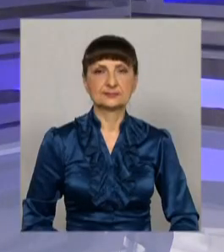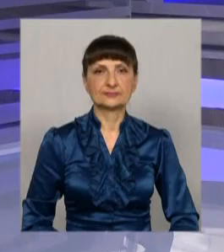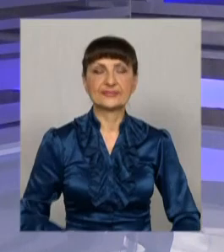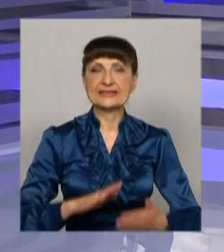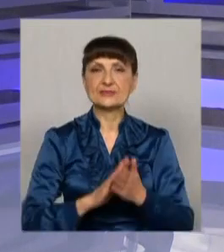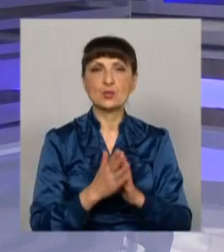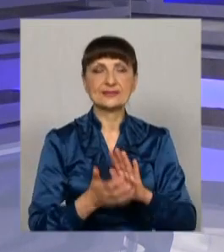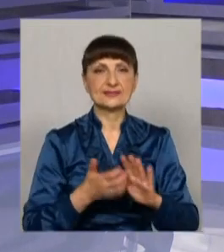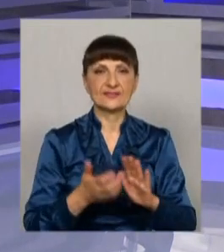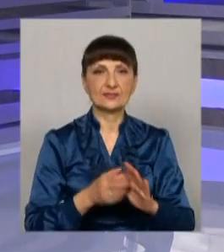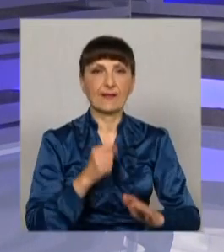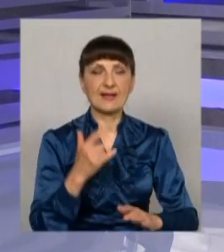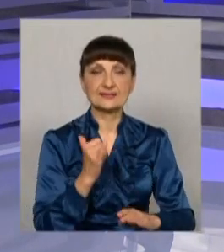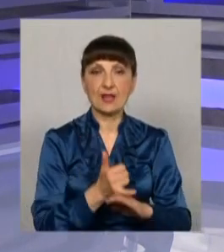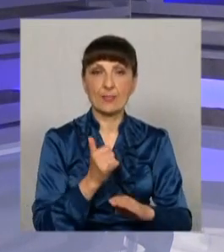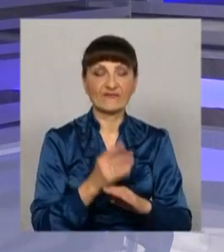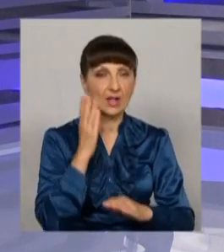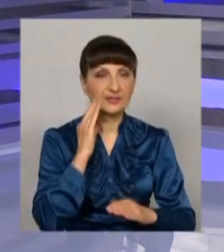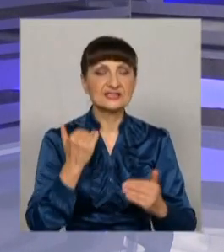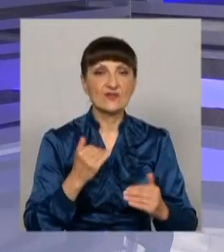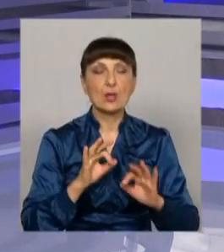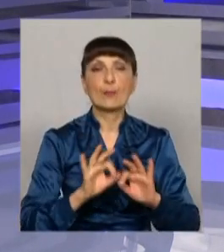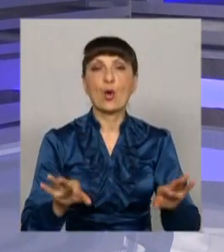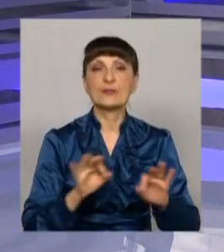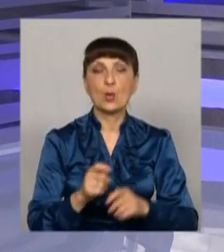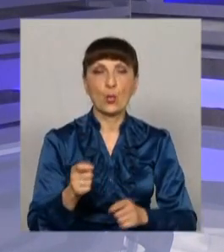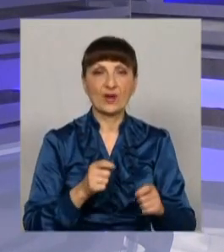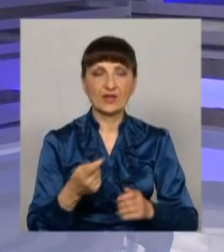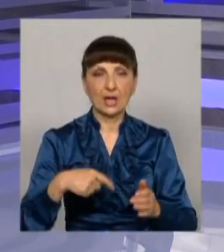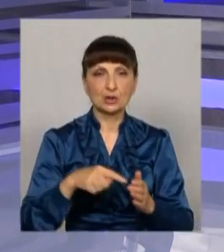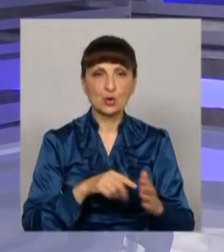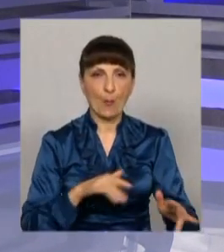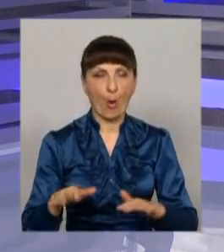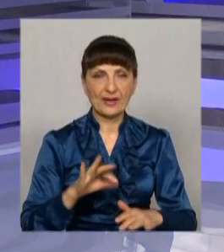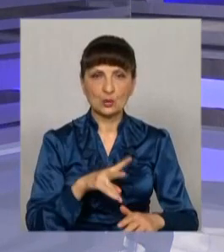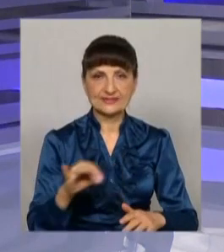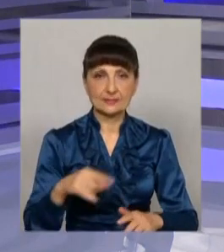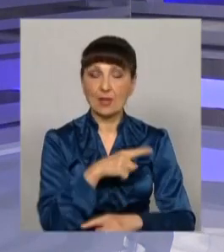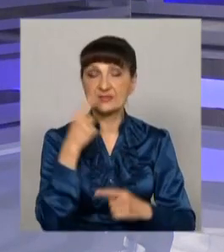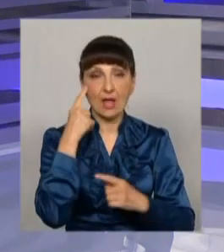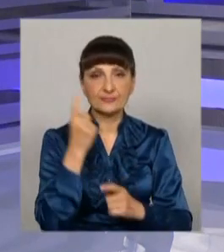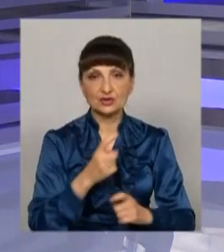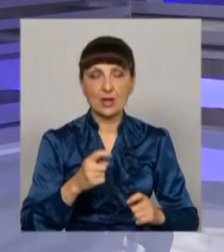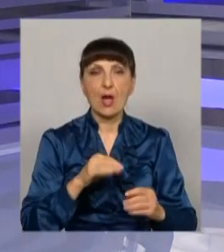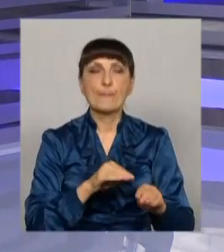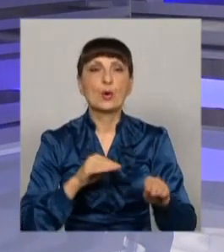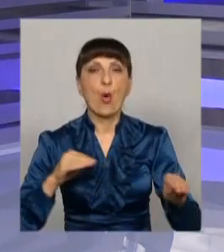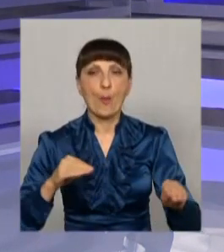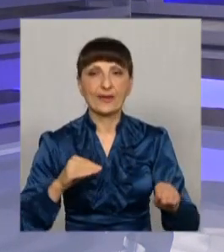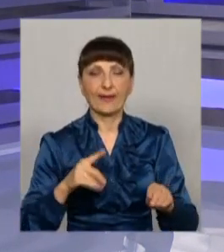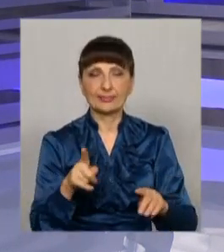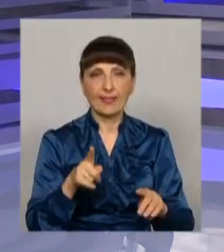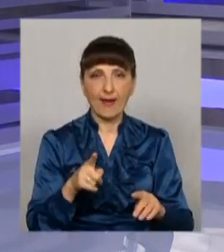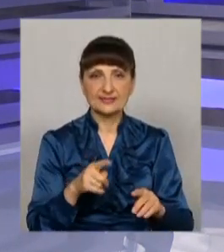Ситуацию с нехваткой газовых заправок в Алматы сегодня прокомментировали в Управлении городской мобильности. Там сообщили, что пробки на действующих